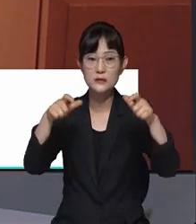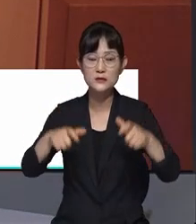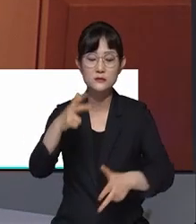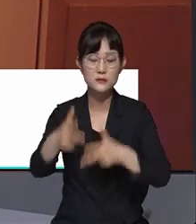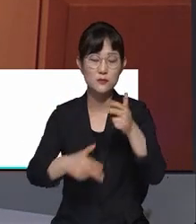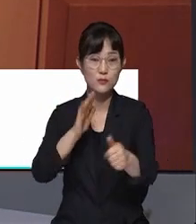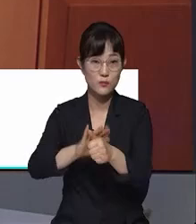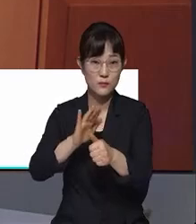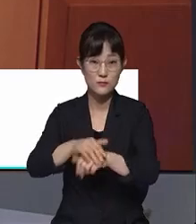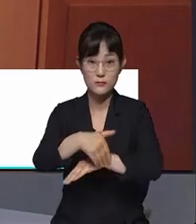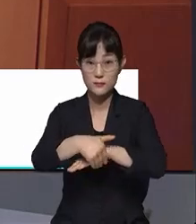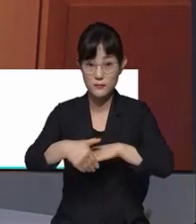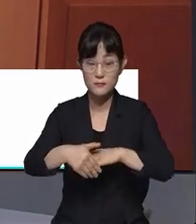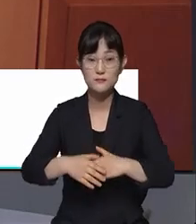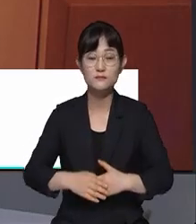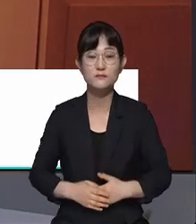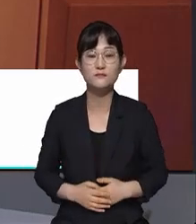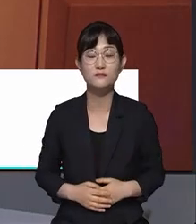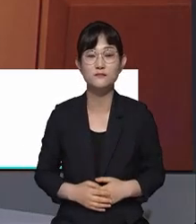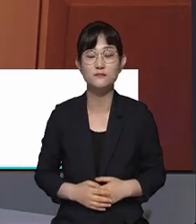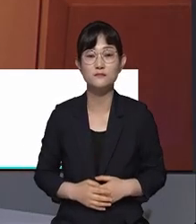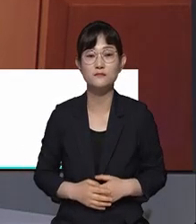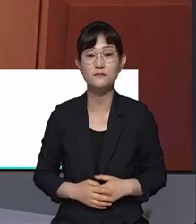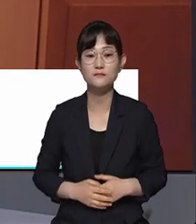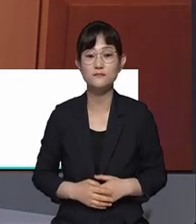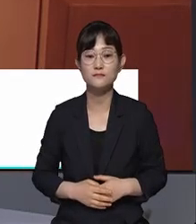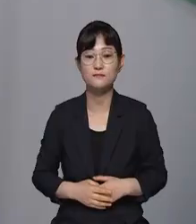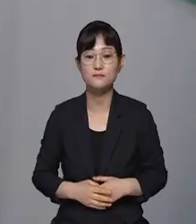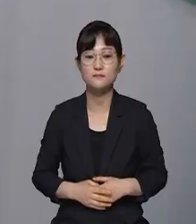해결에 나설 예정입니다. 이형길 기자입니다.